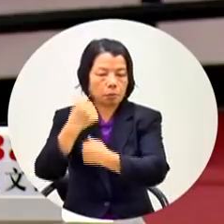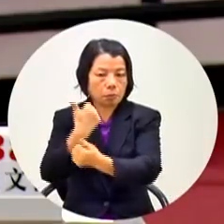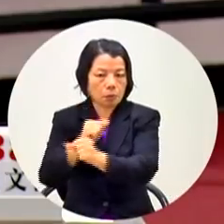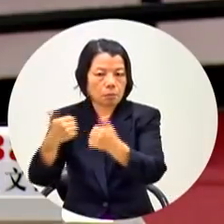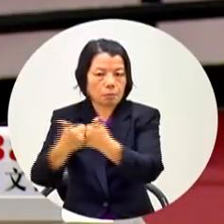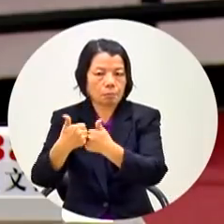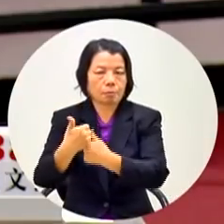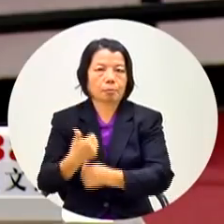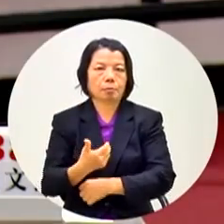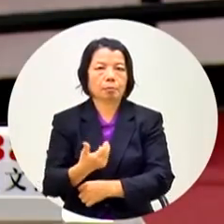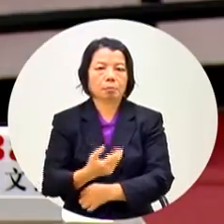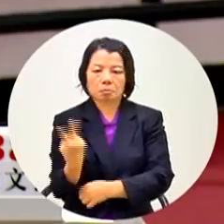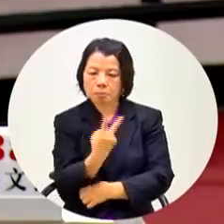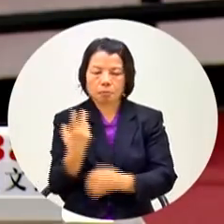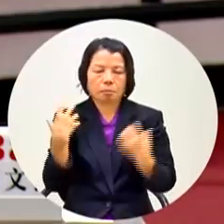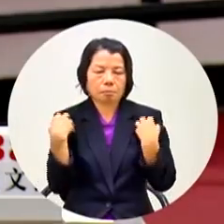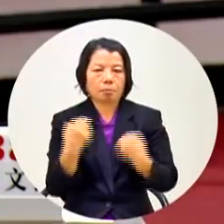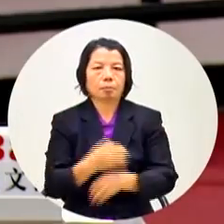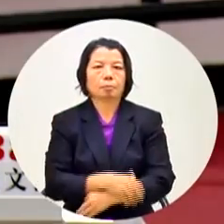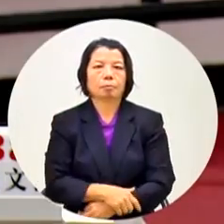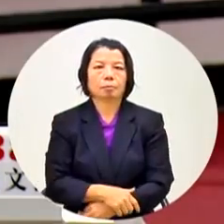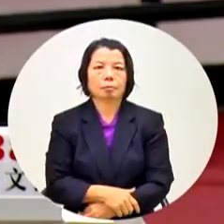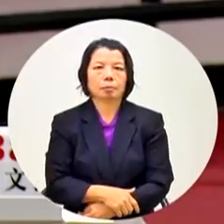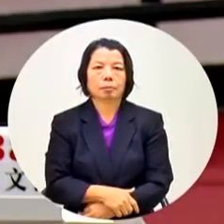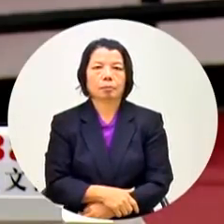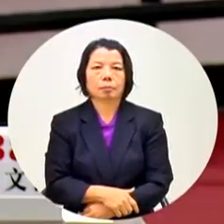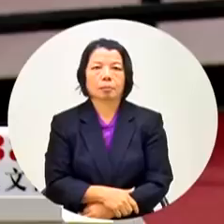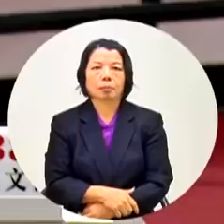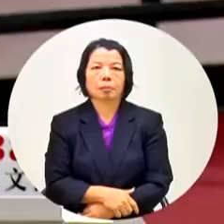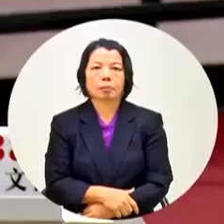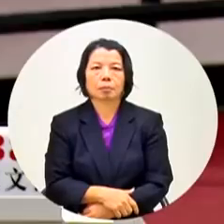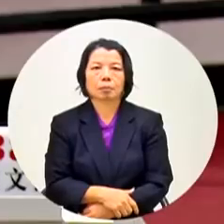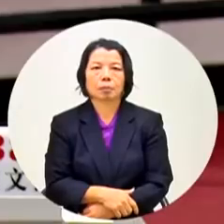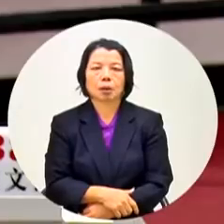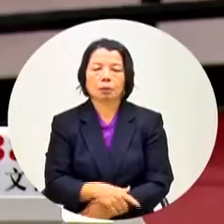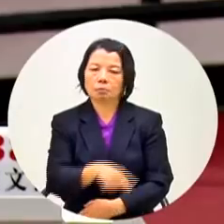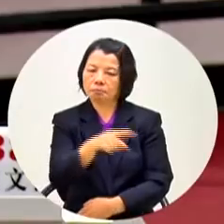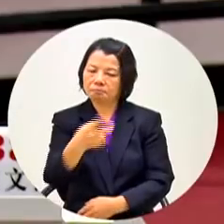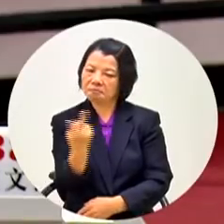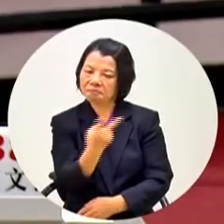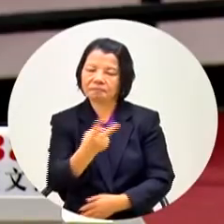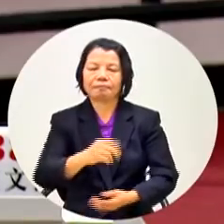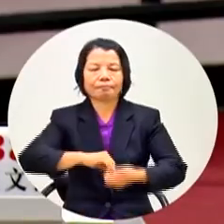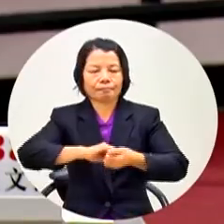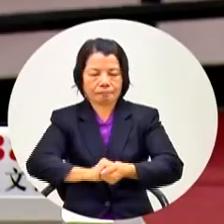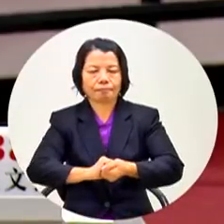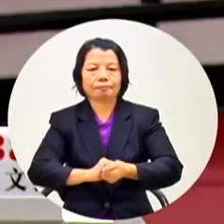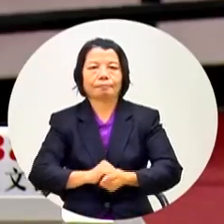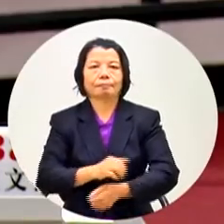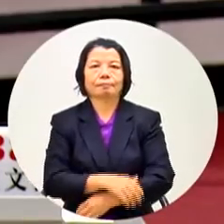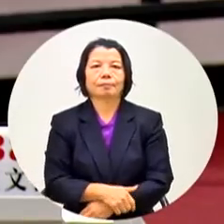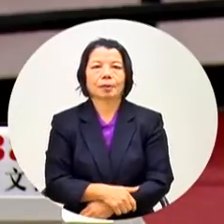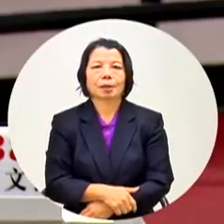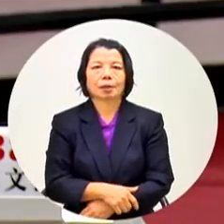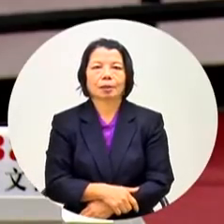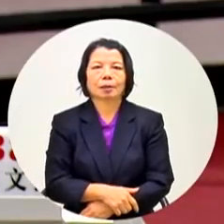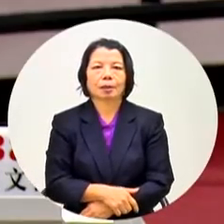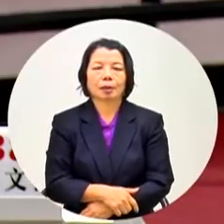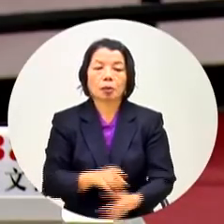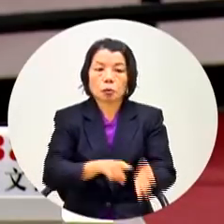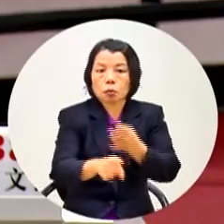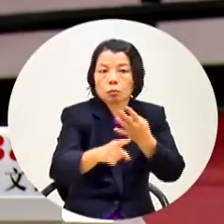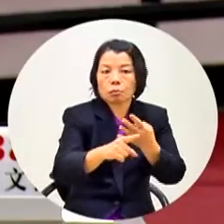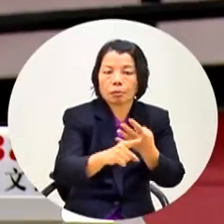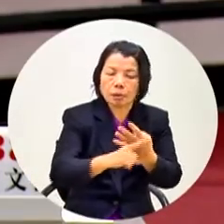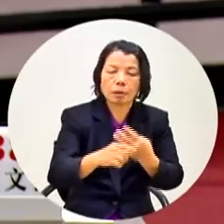研考会嘿，我讲我搞不了是你收煞的。我觉得专业的问题倒是不担心了，市民的意见大家都可以，依市长现在的高度跟所谓